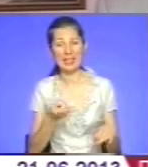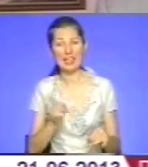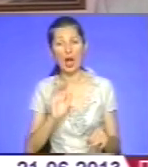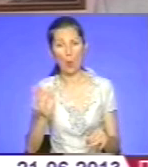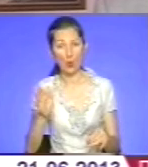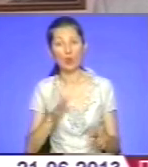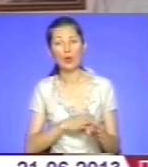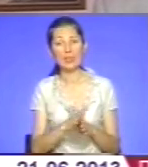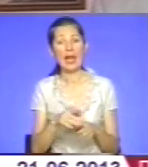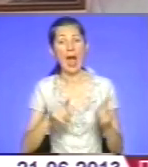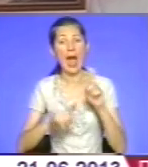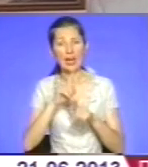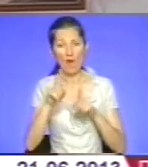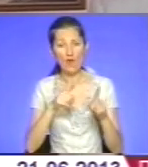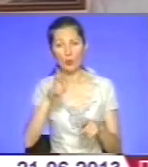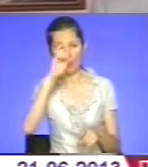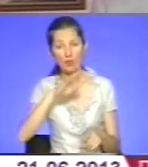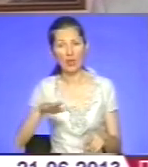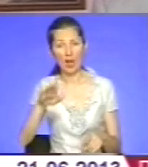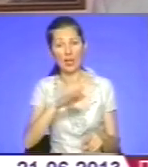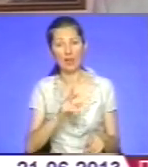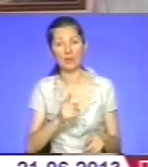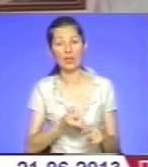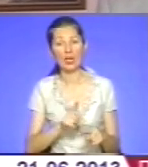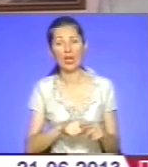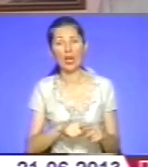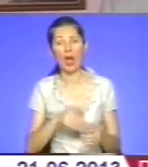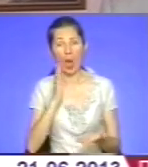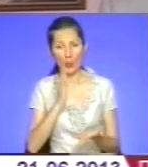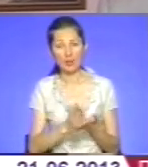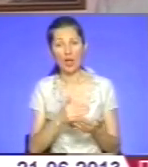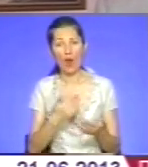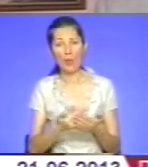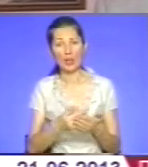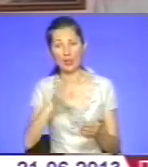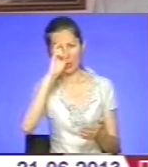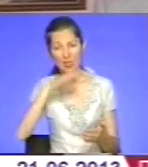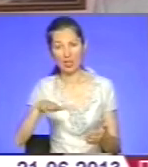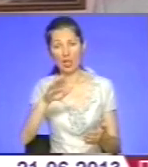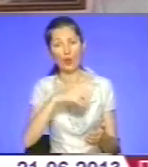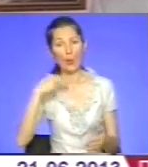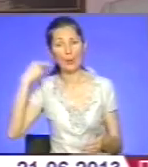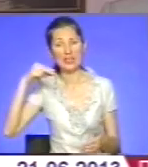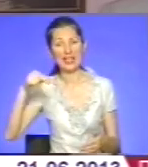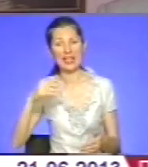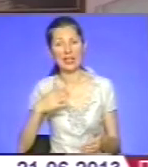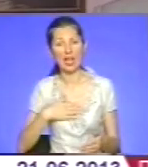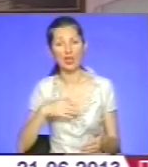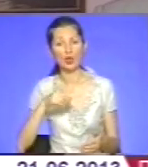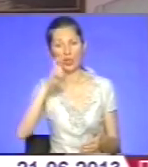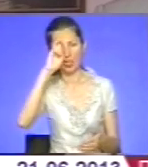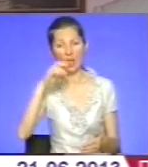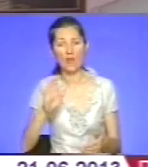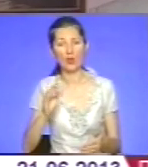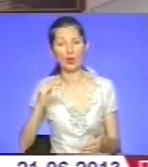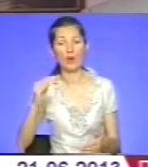краї, ті реформи, які поставив перед державою президент нашої держави Віктор Федорович. Ви бачите, що в команді